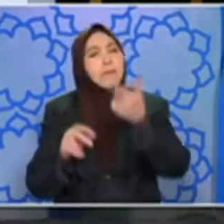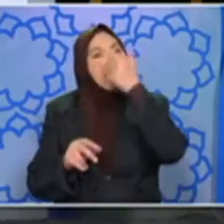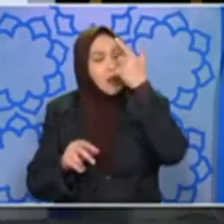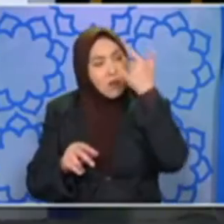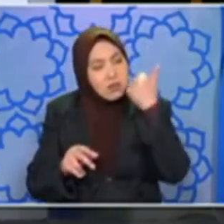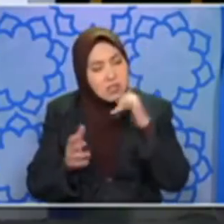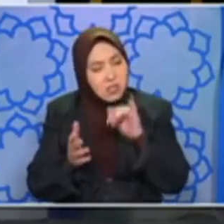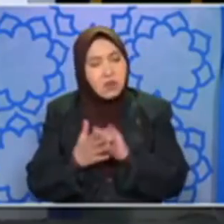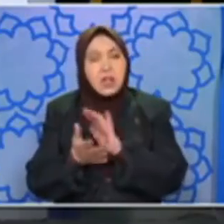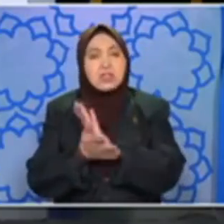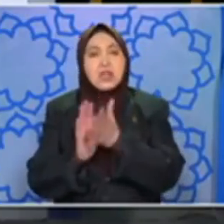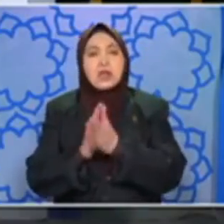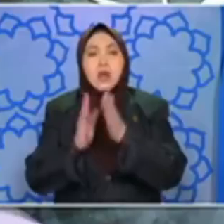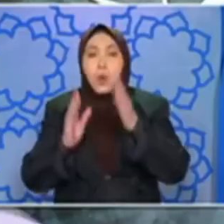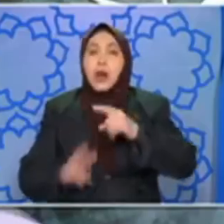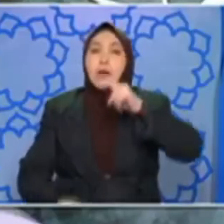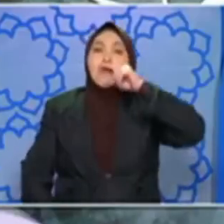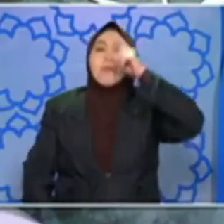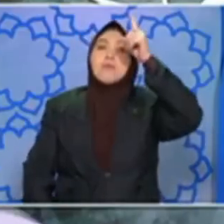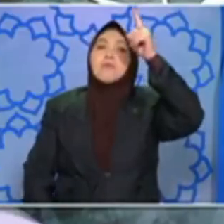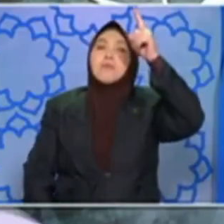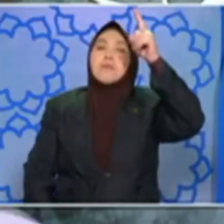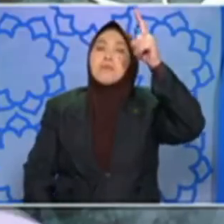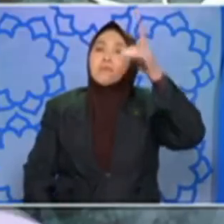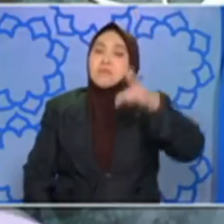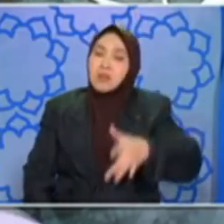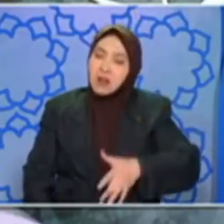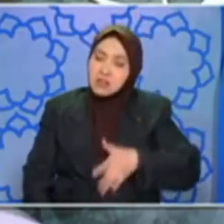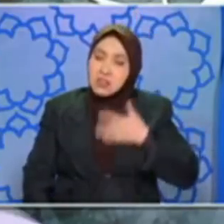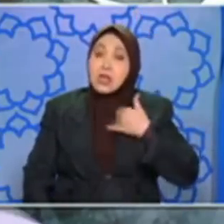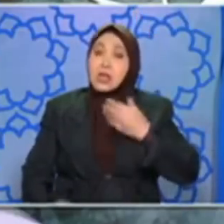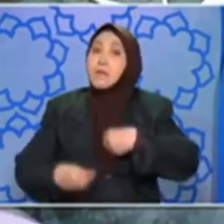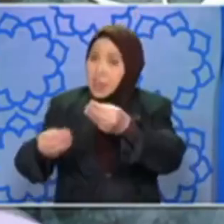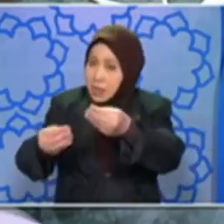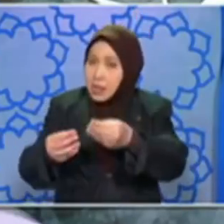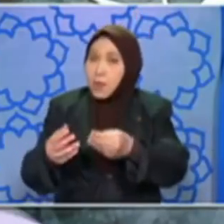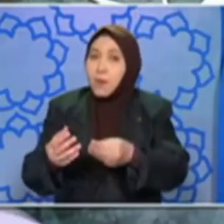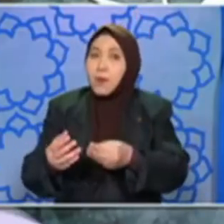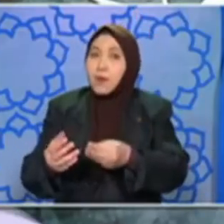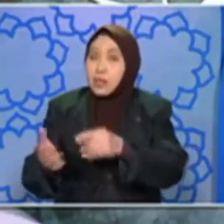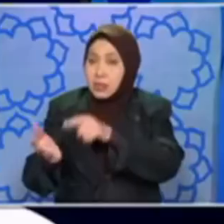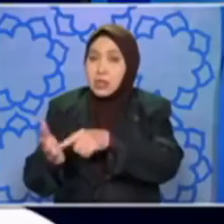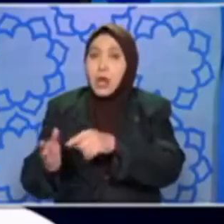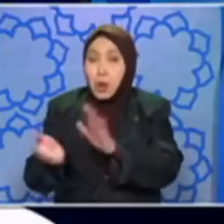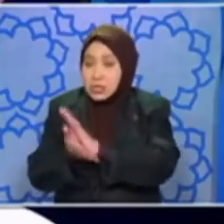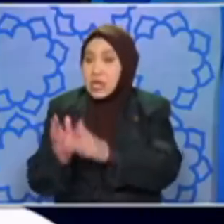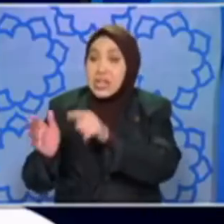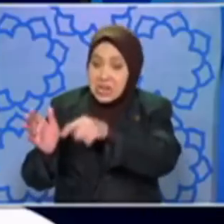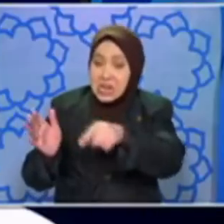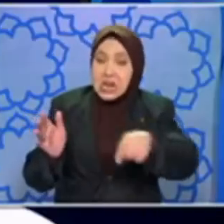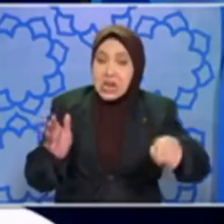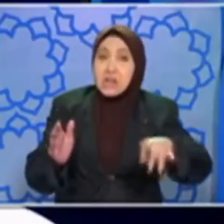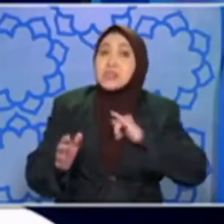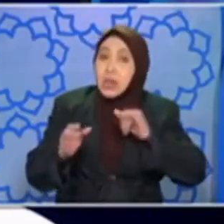nanti dia akan jadi orang yang sombong. Betul. Dia rasa bahawa saya bagi projek kat awak tau, awak jadi begini ni, saya yang buat. Ya. Itu